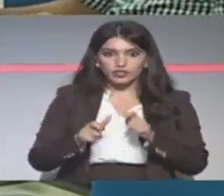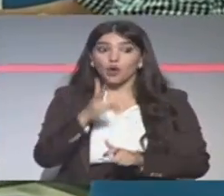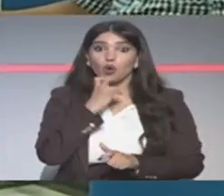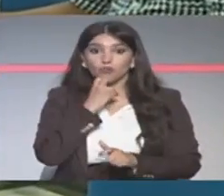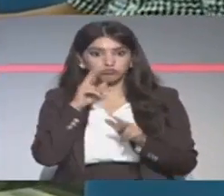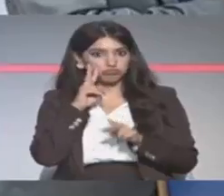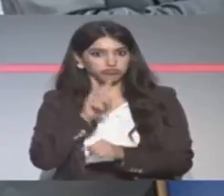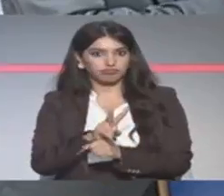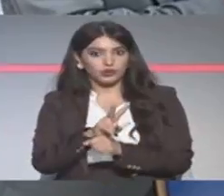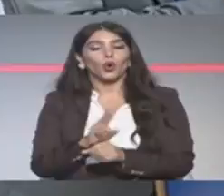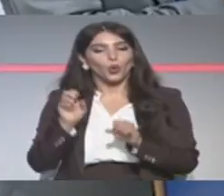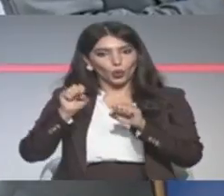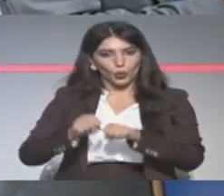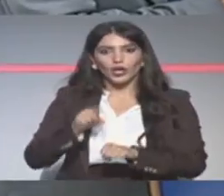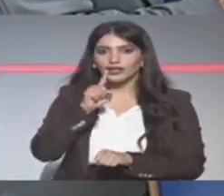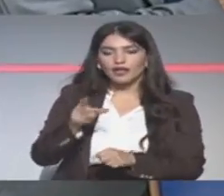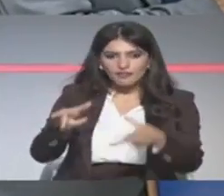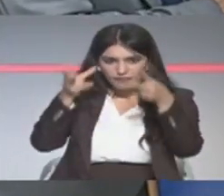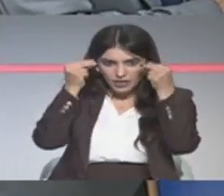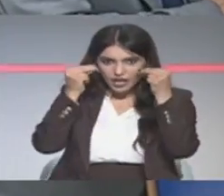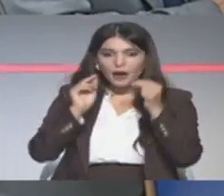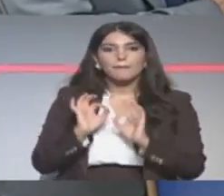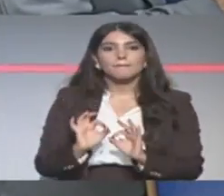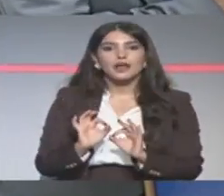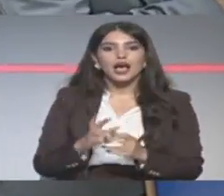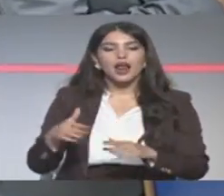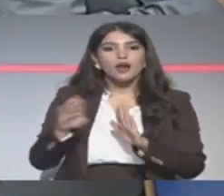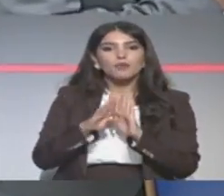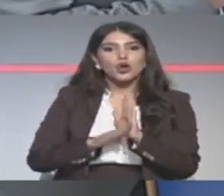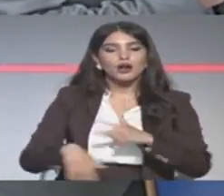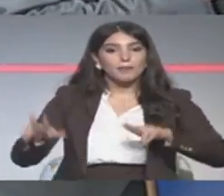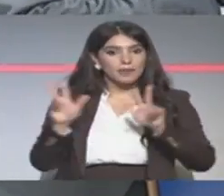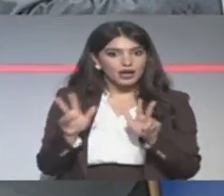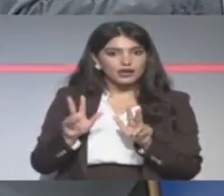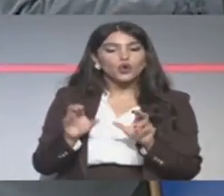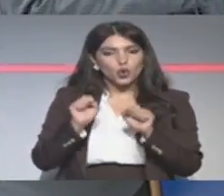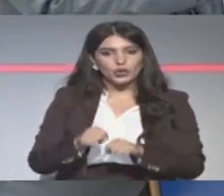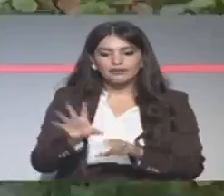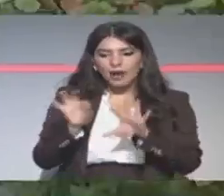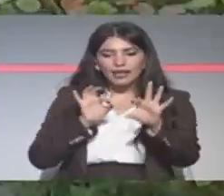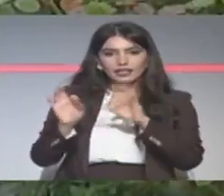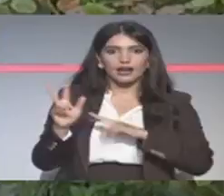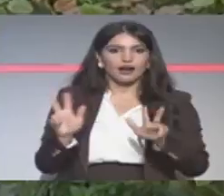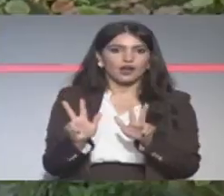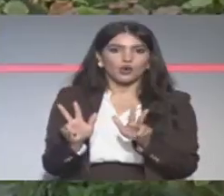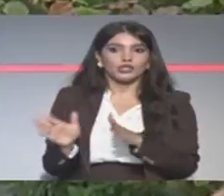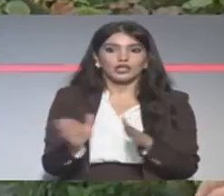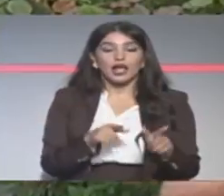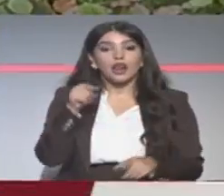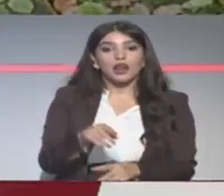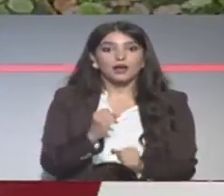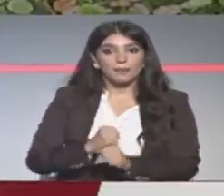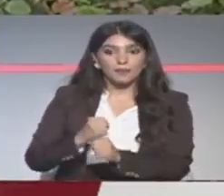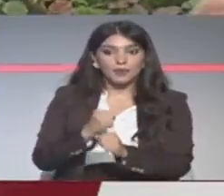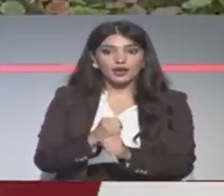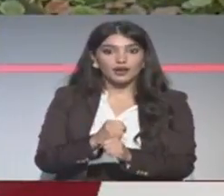قادرا على ما سمي بفهم العملية الانتاجية للمضمون الإعلامي ويحصل الانتقاء. لابد من العمل بشكل